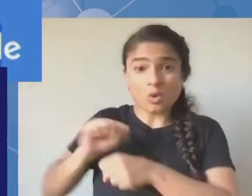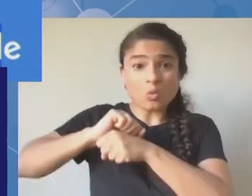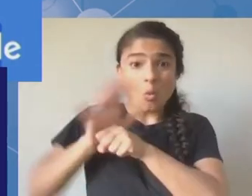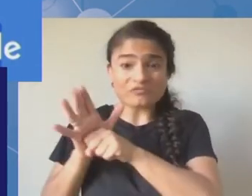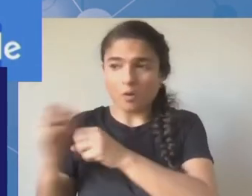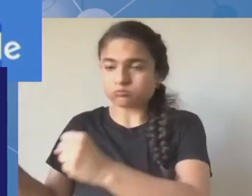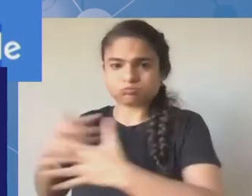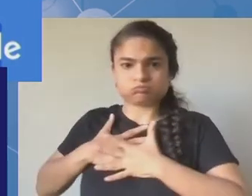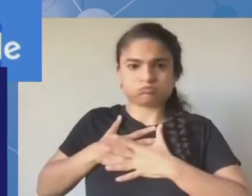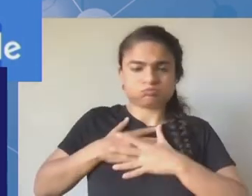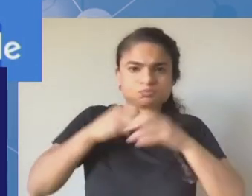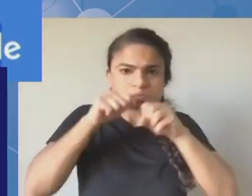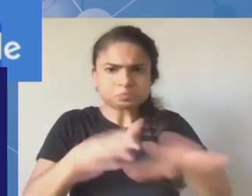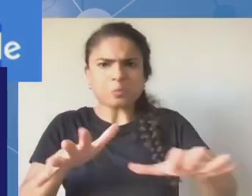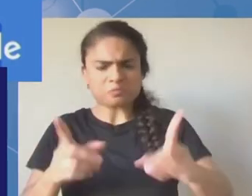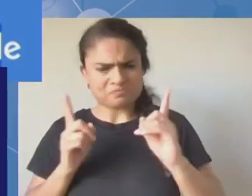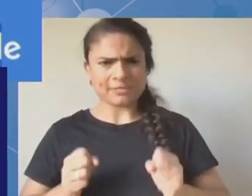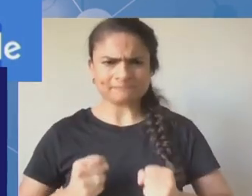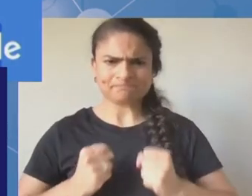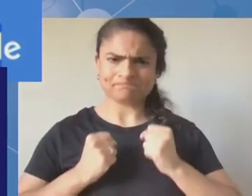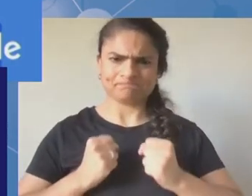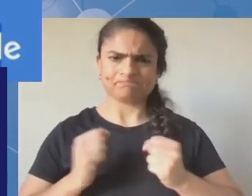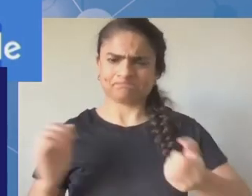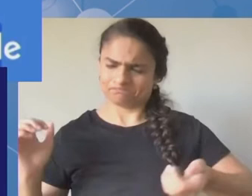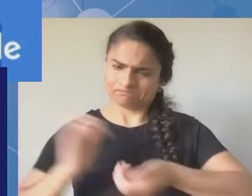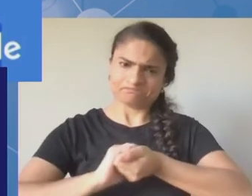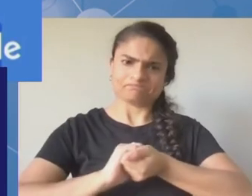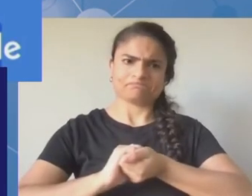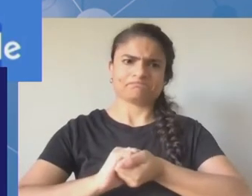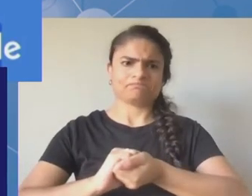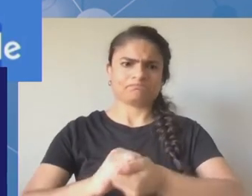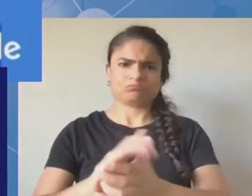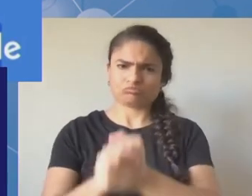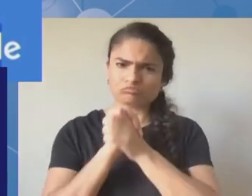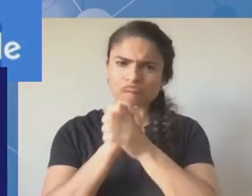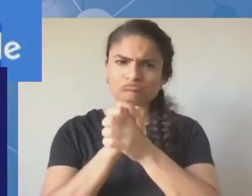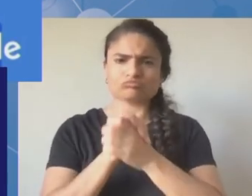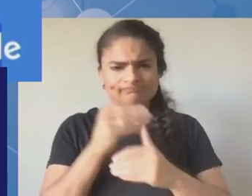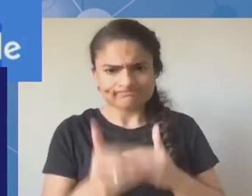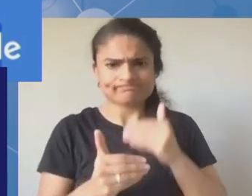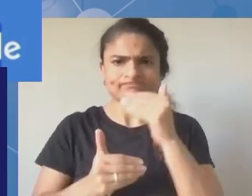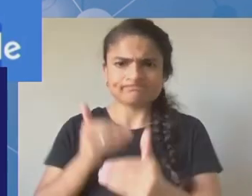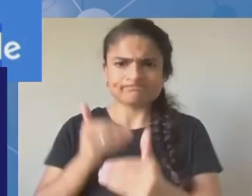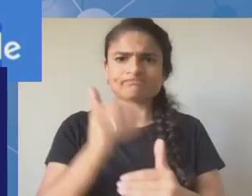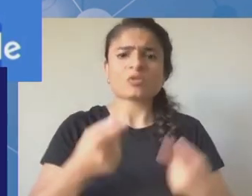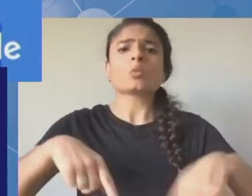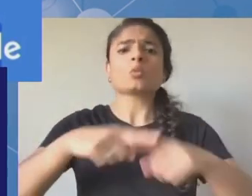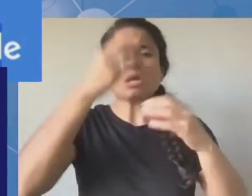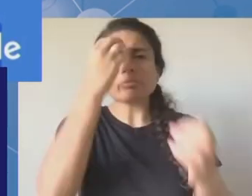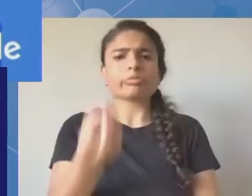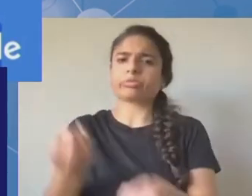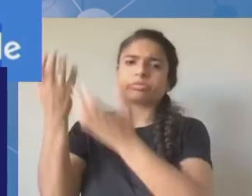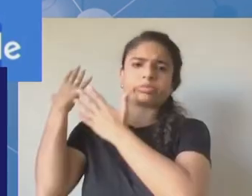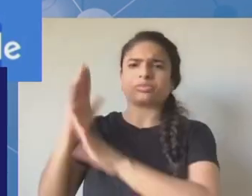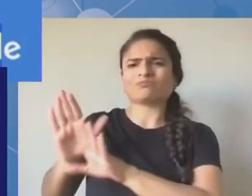التكنولوجيا الرقمية في الشعوب الأصيلة. معا نحن أقوى، ولا ننسى حقوق الأشخاص